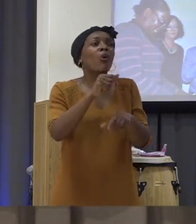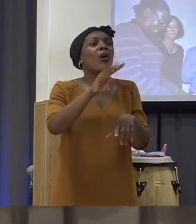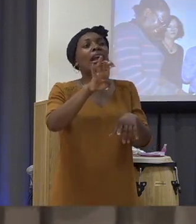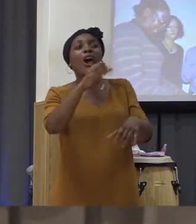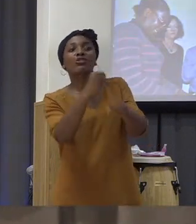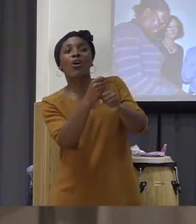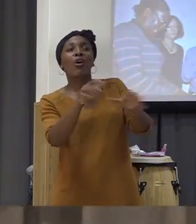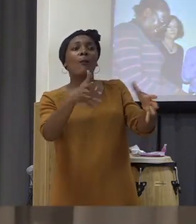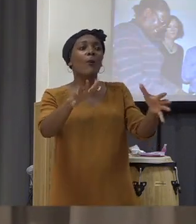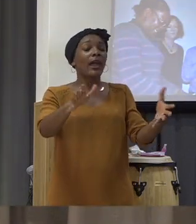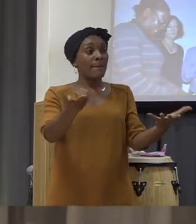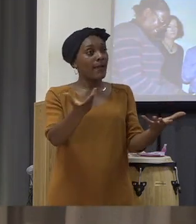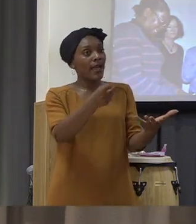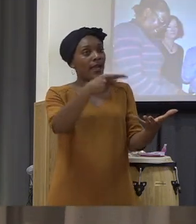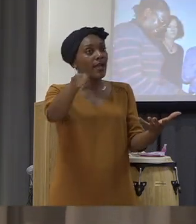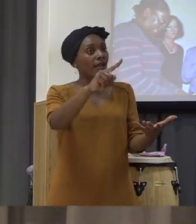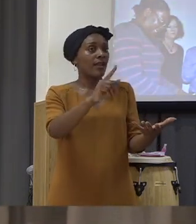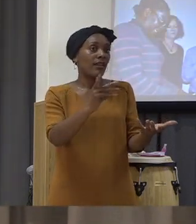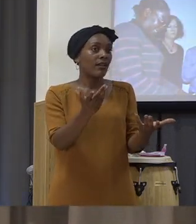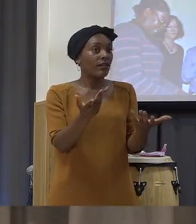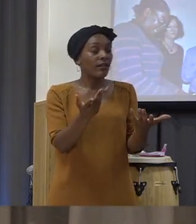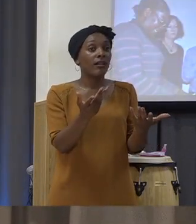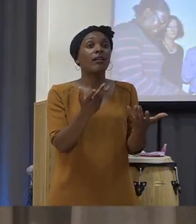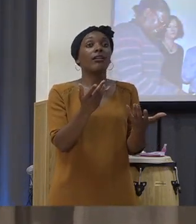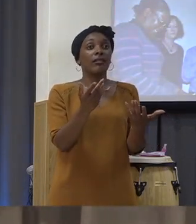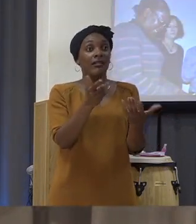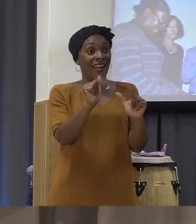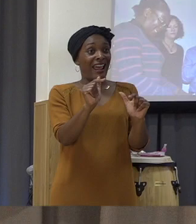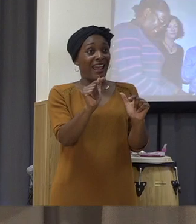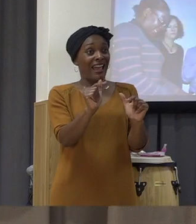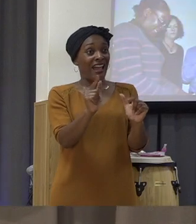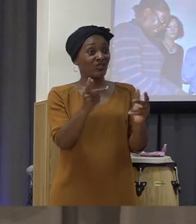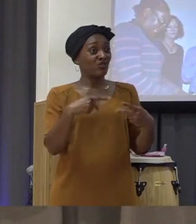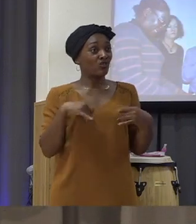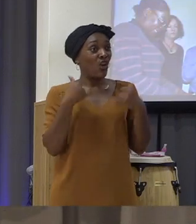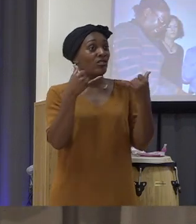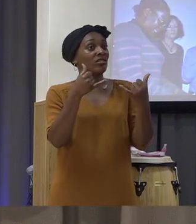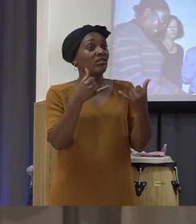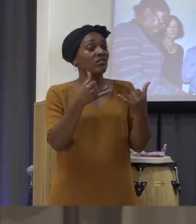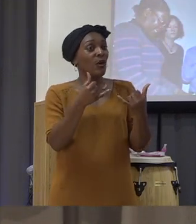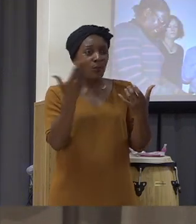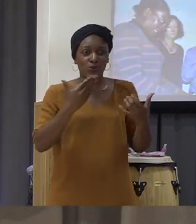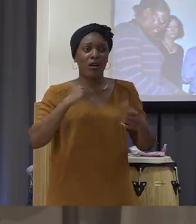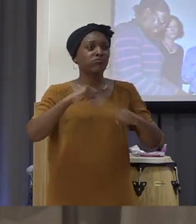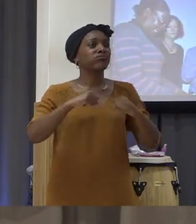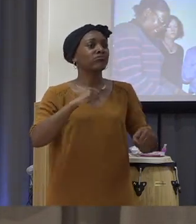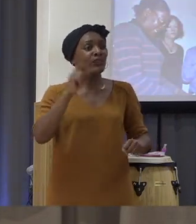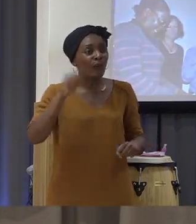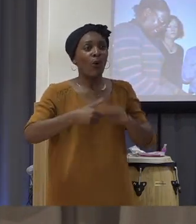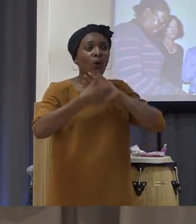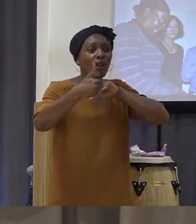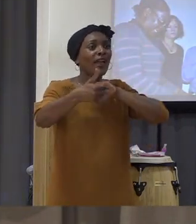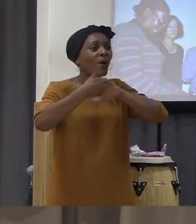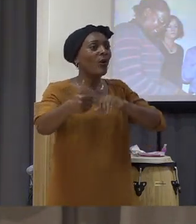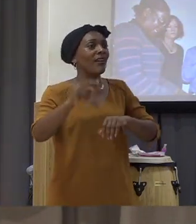à peu près, mais en tout cas, qui sont bien plus jeunes que ceux qui s'en vont. Et on a besoin de relève dans l'Église. On a besoin de